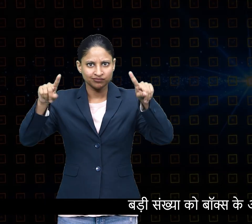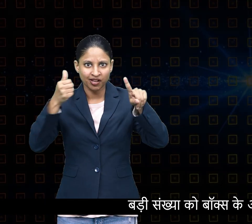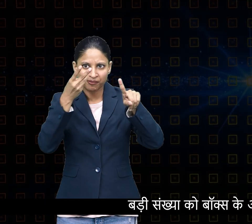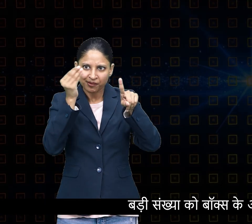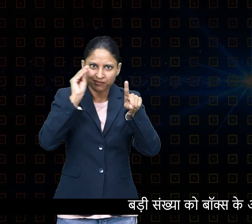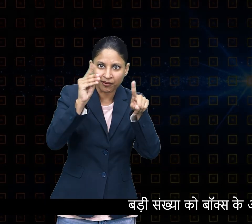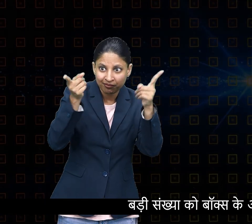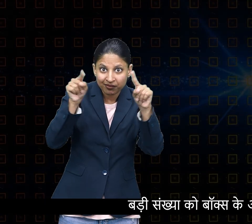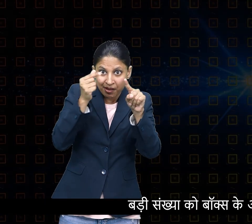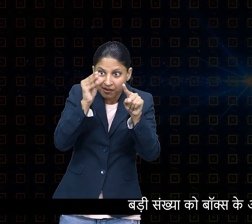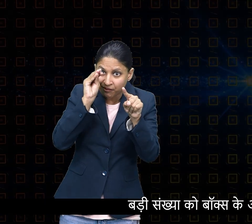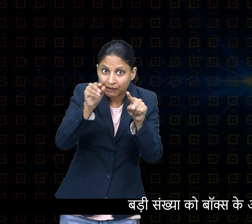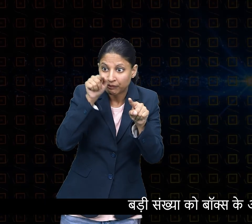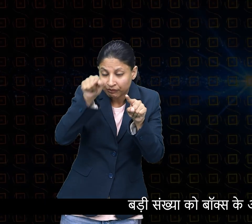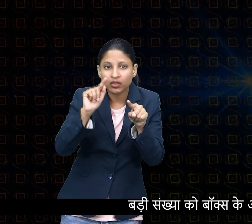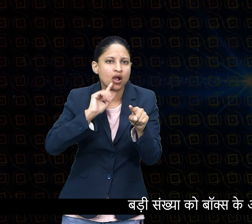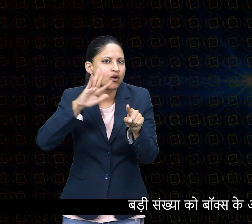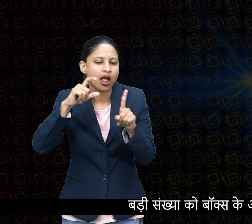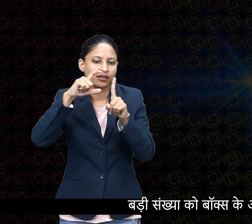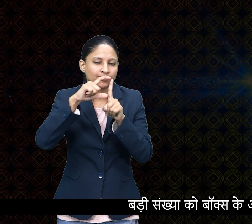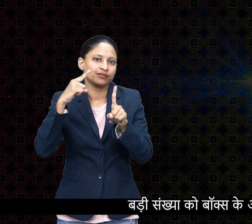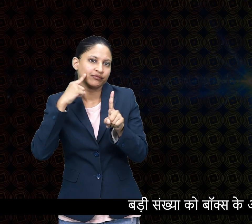को बॉक्स के अंदर लिखें। ये भाज्य